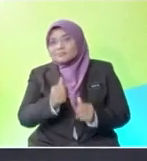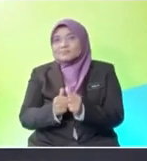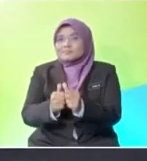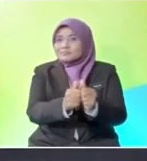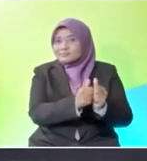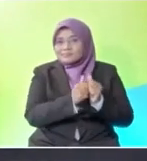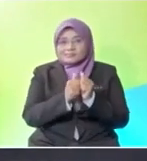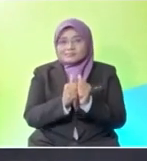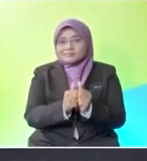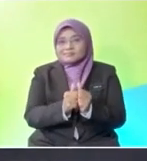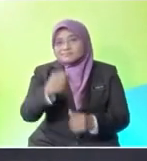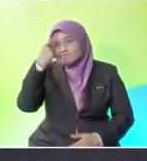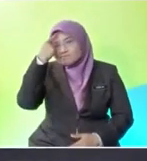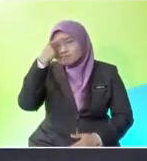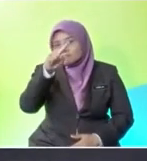jaga-jaga